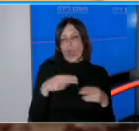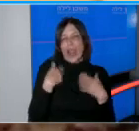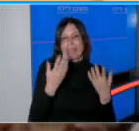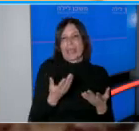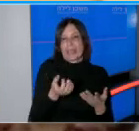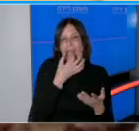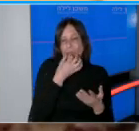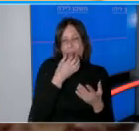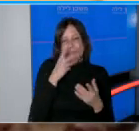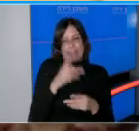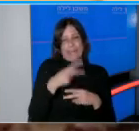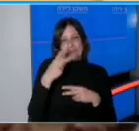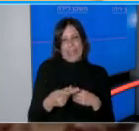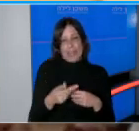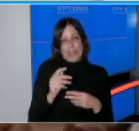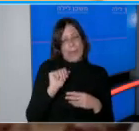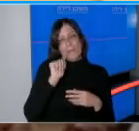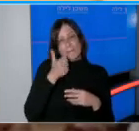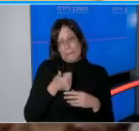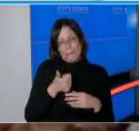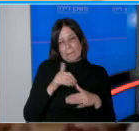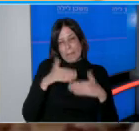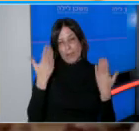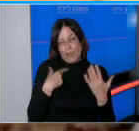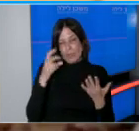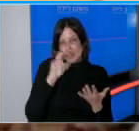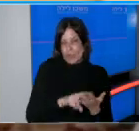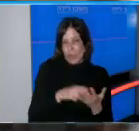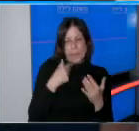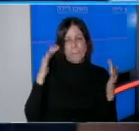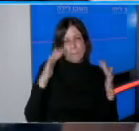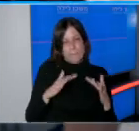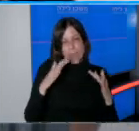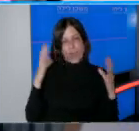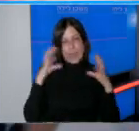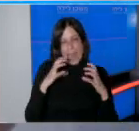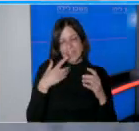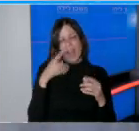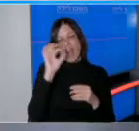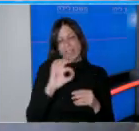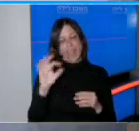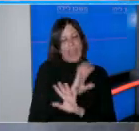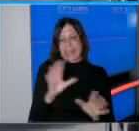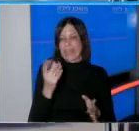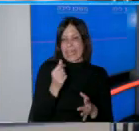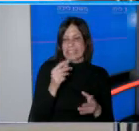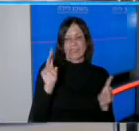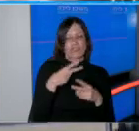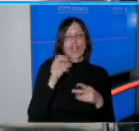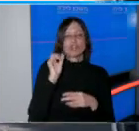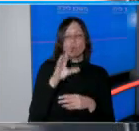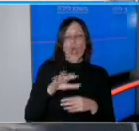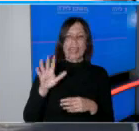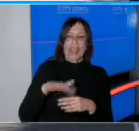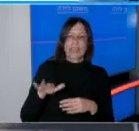והכל ייפטר. הוא יקום בבוקר, הוא ירגיש קצת פחות רע, אבל הוא עדיין אין לו כסף. עדיין אין לו איך לשלוח את הילדים לאן שהוא רוצה לשלוח אותם,